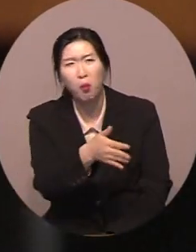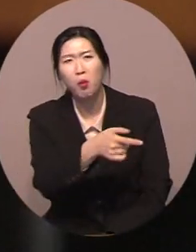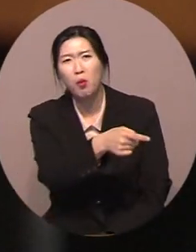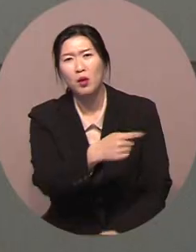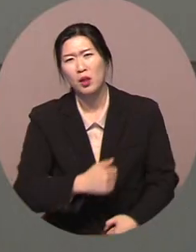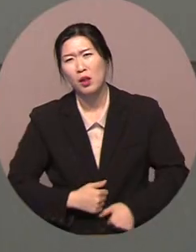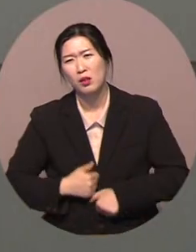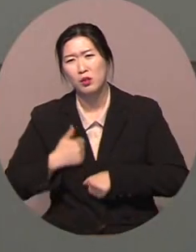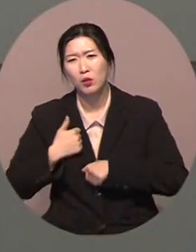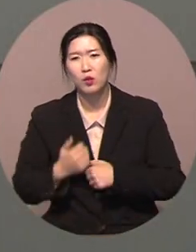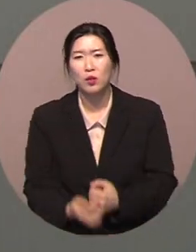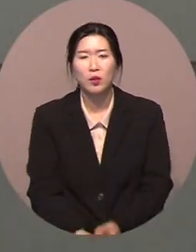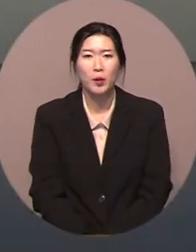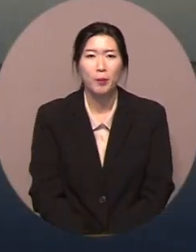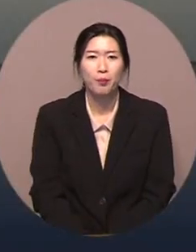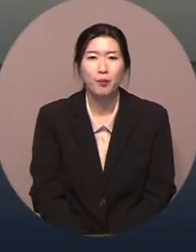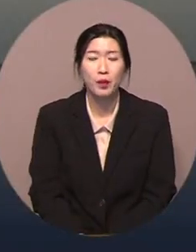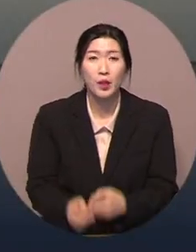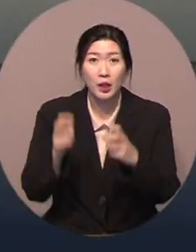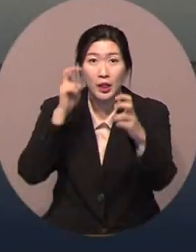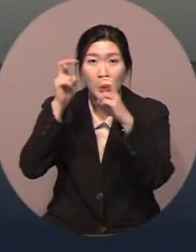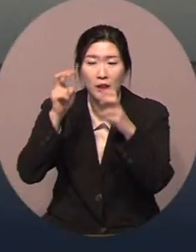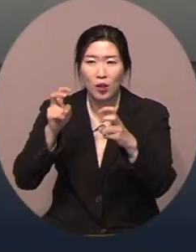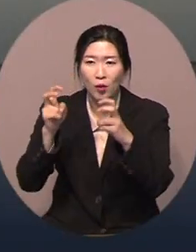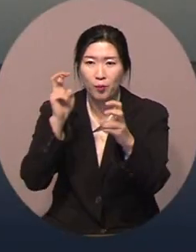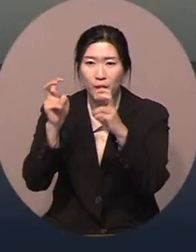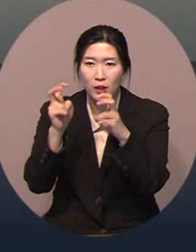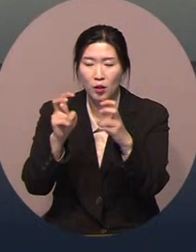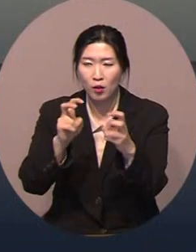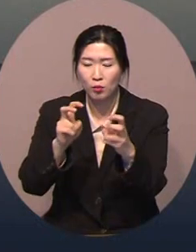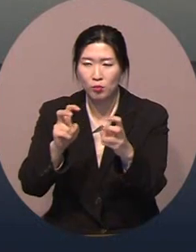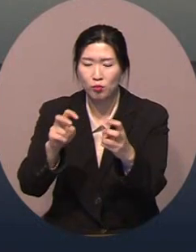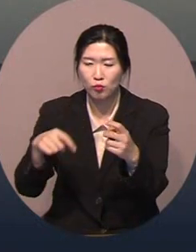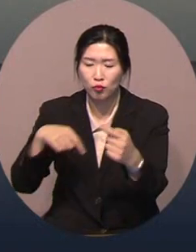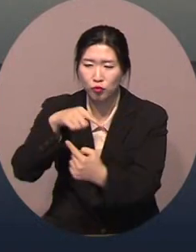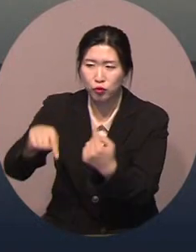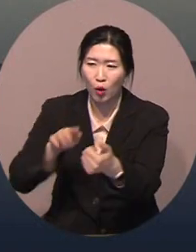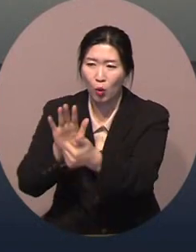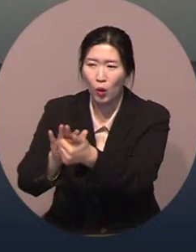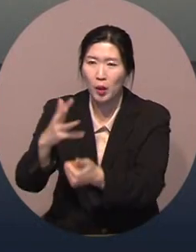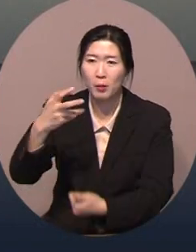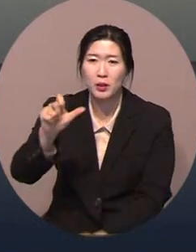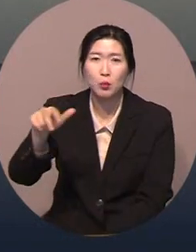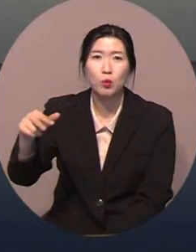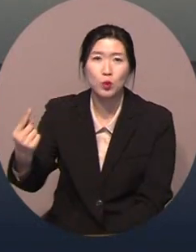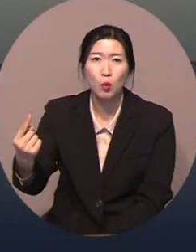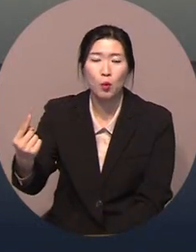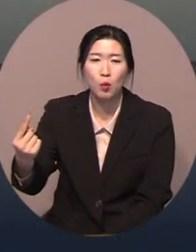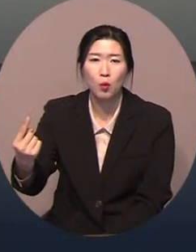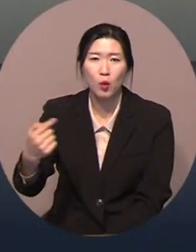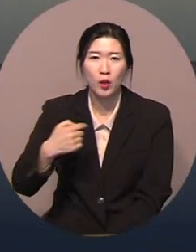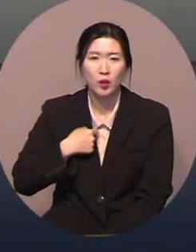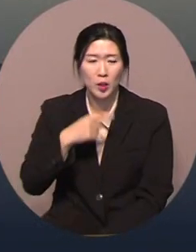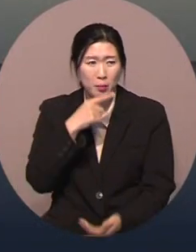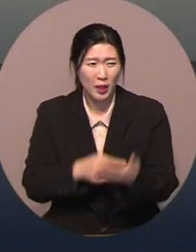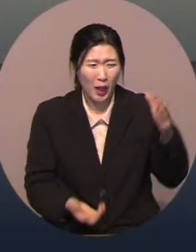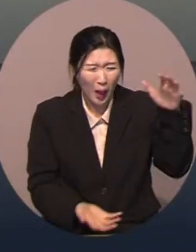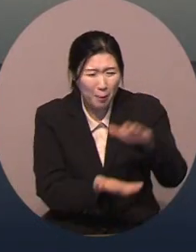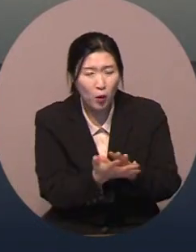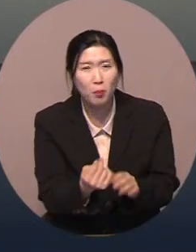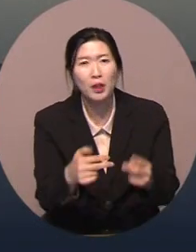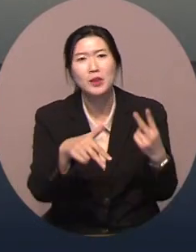있습니다. 한 기업 살리는 데는 85조 원을 지원을 하고 저희한테는 꼴랑 2조 원도